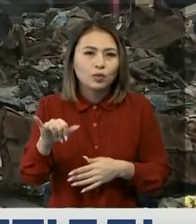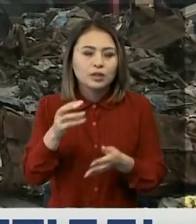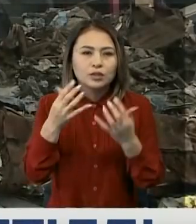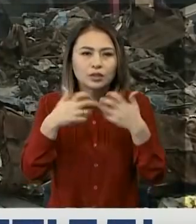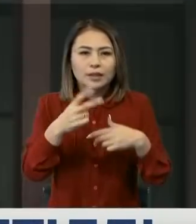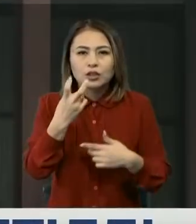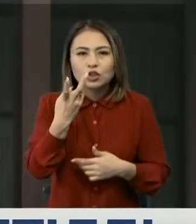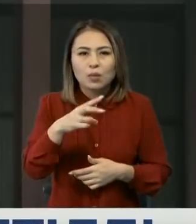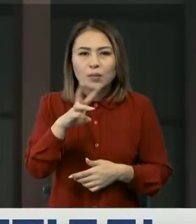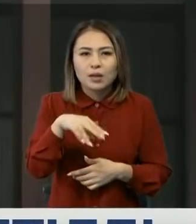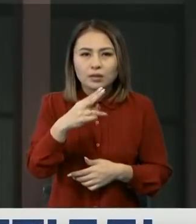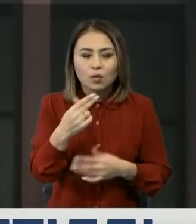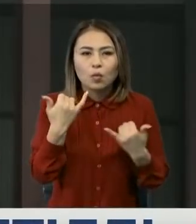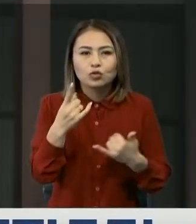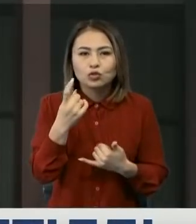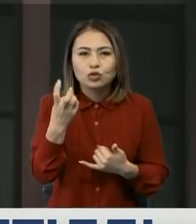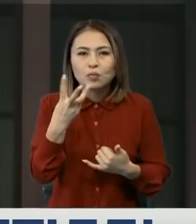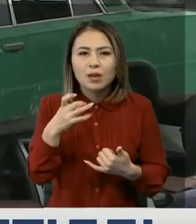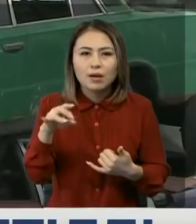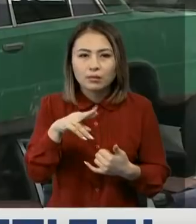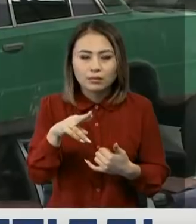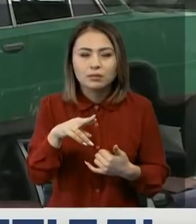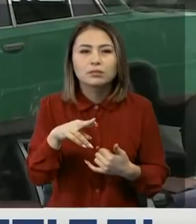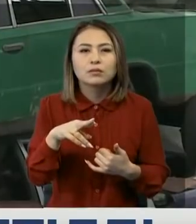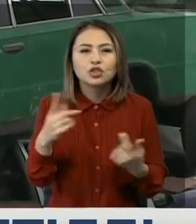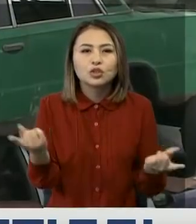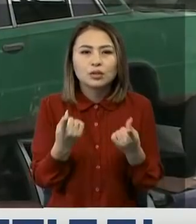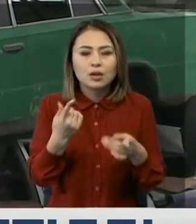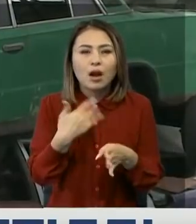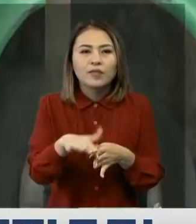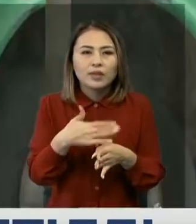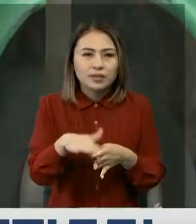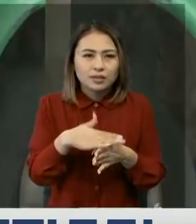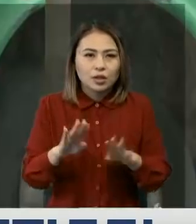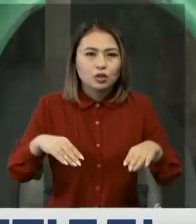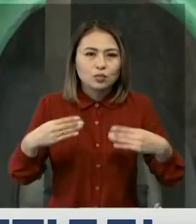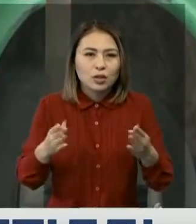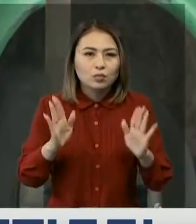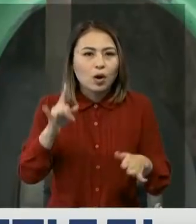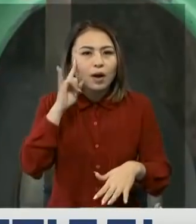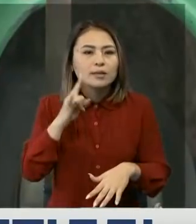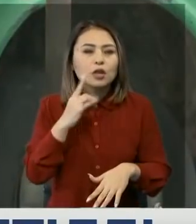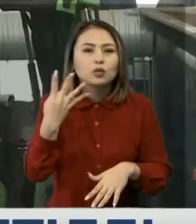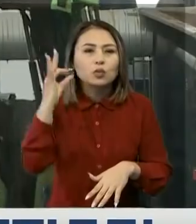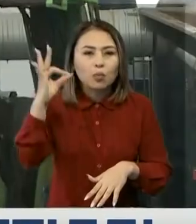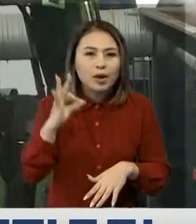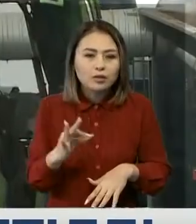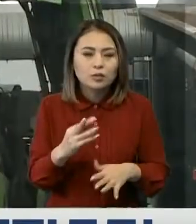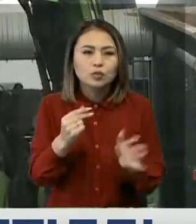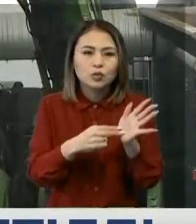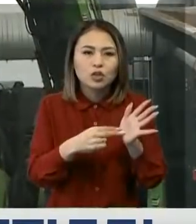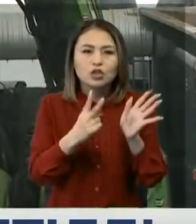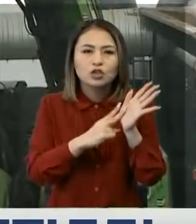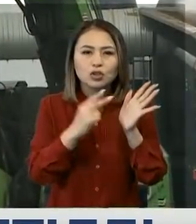220 миллиард теңге жатыр. Оның 100 миллиарды жеңілдетілген автонесиелеуге жұмсалады. Яғни қазақстандықтарға